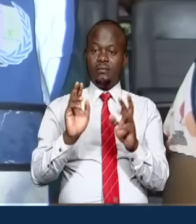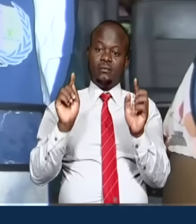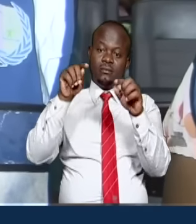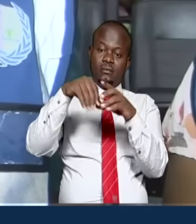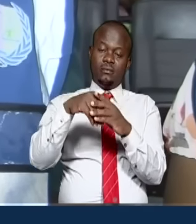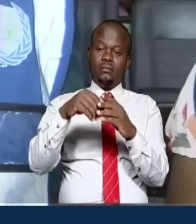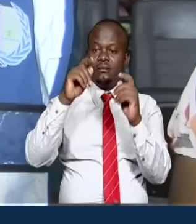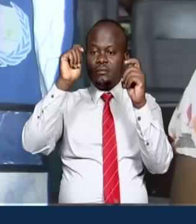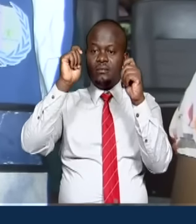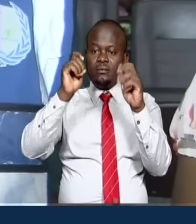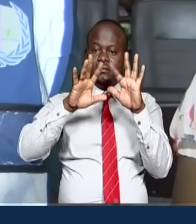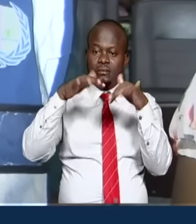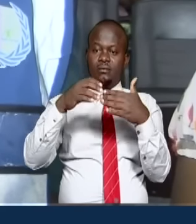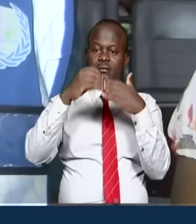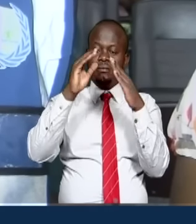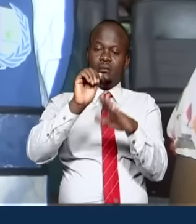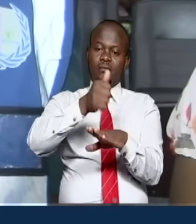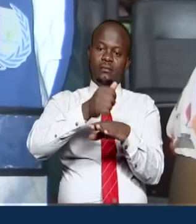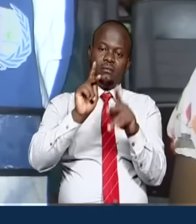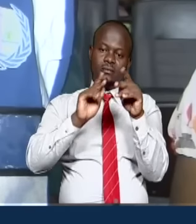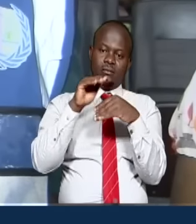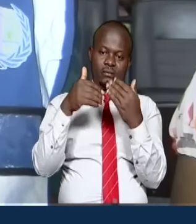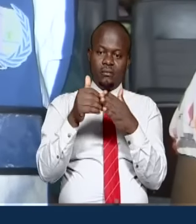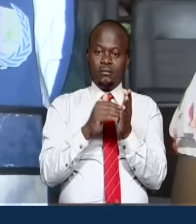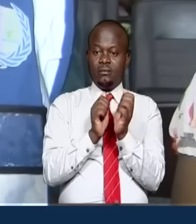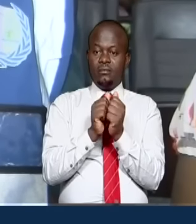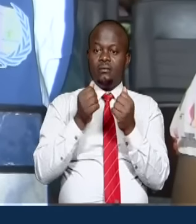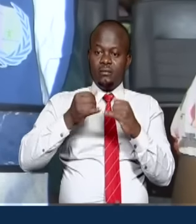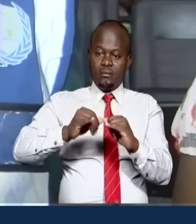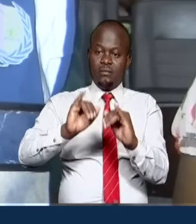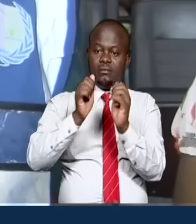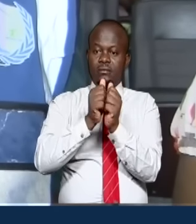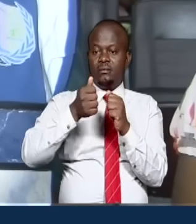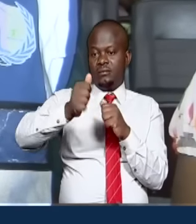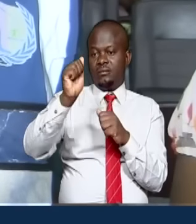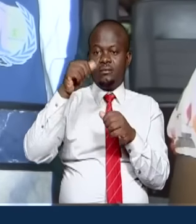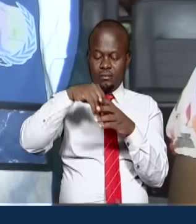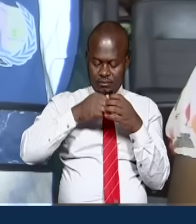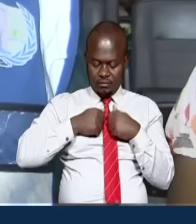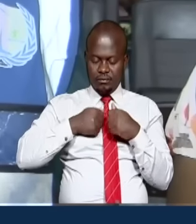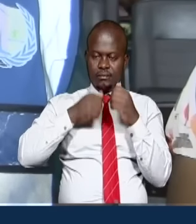kuba abahamya b'uko ubutegetsi bushyirwaho n'abaturage bwagizwemo uruhare nabo hano mu Rwanda.